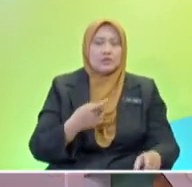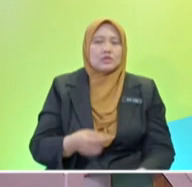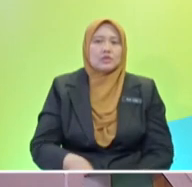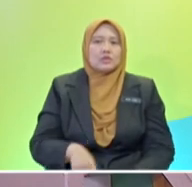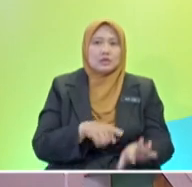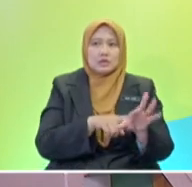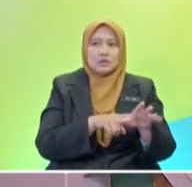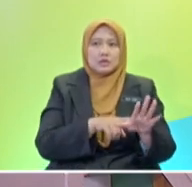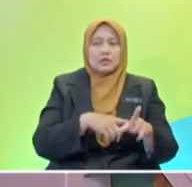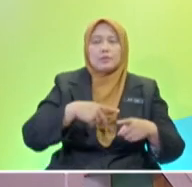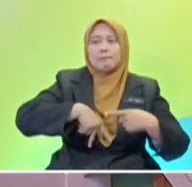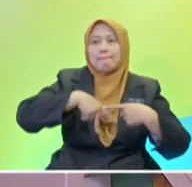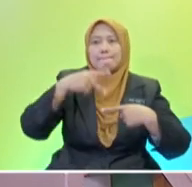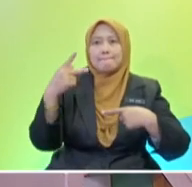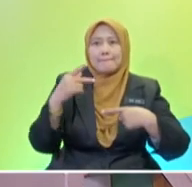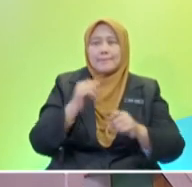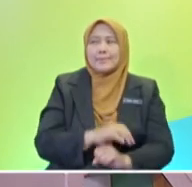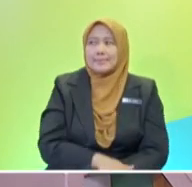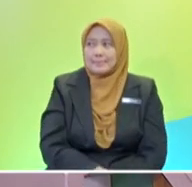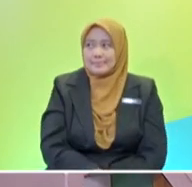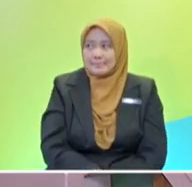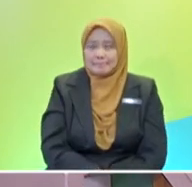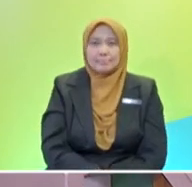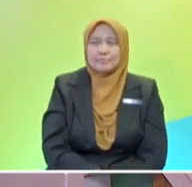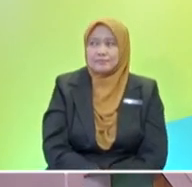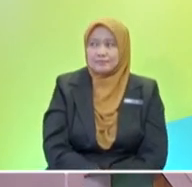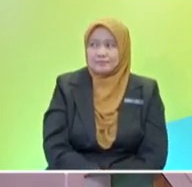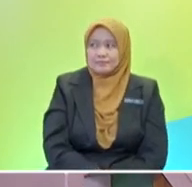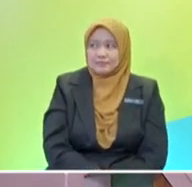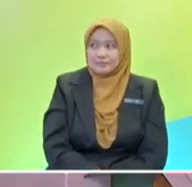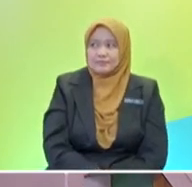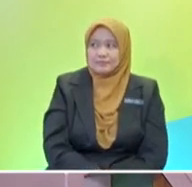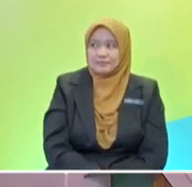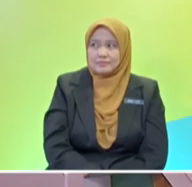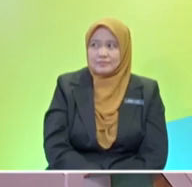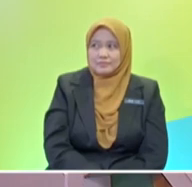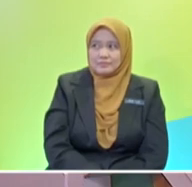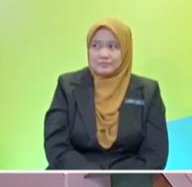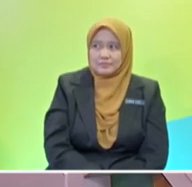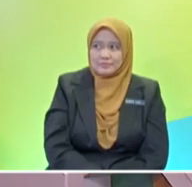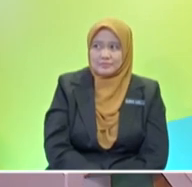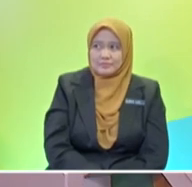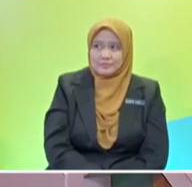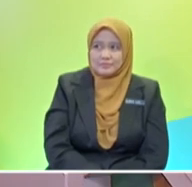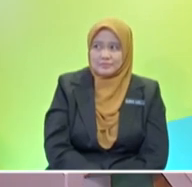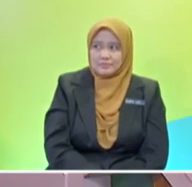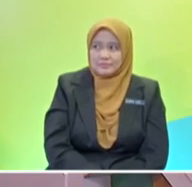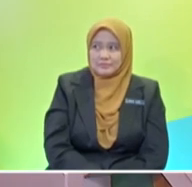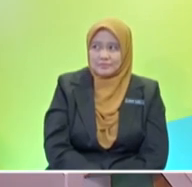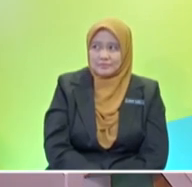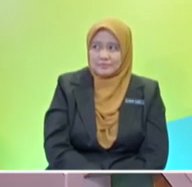Pandan betul ke? Betul tak cikgu? Betul kan? Awak nak bandingkan tak sini? Ke cikgu tolong? Awak